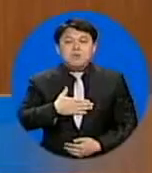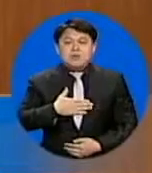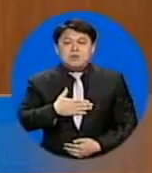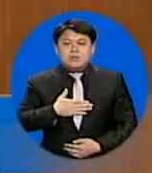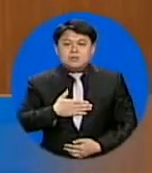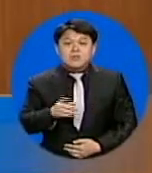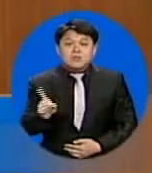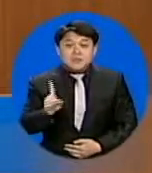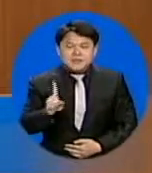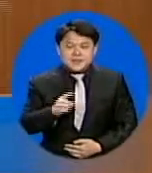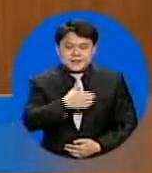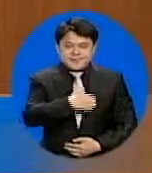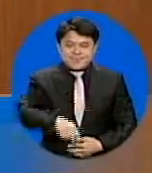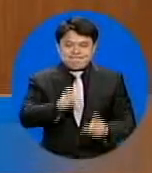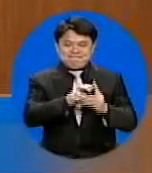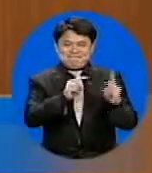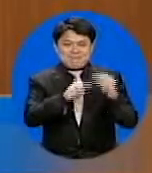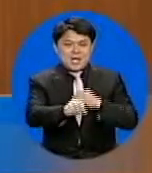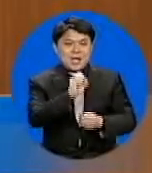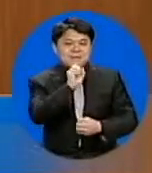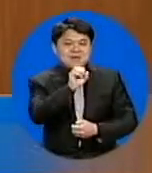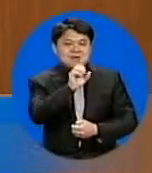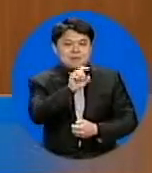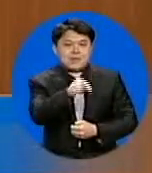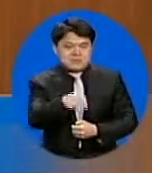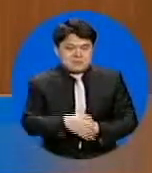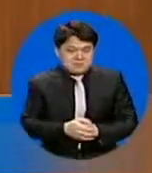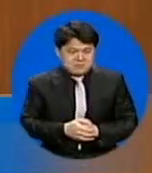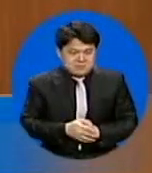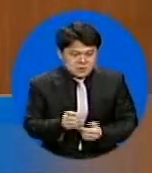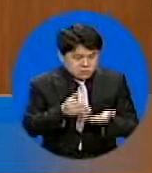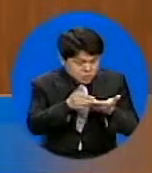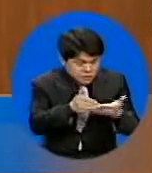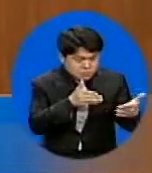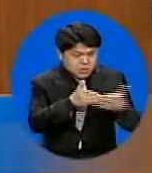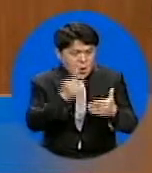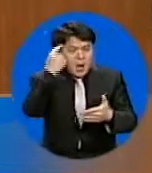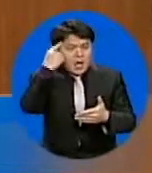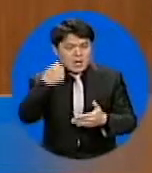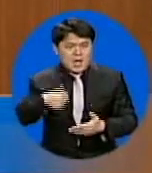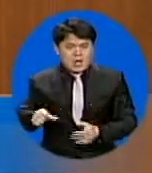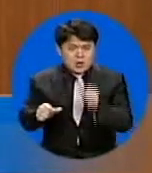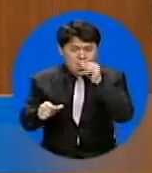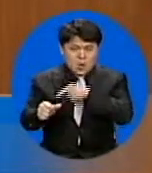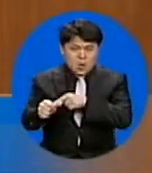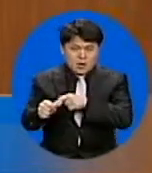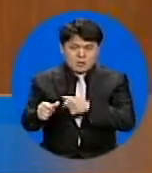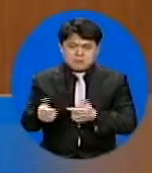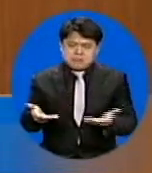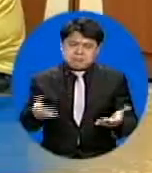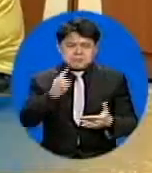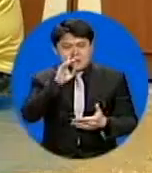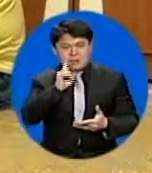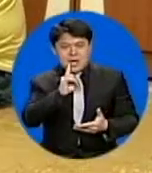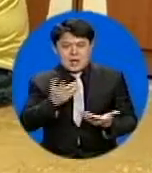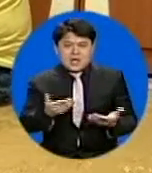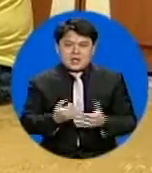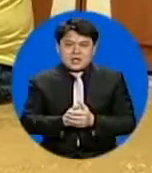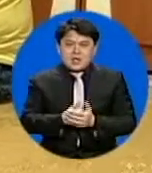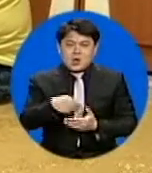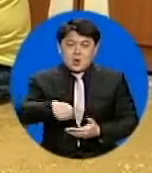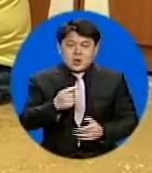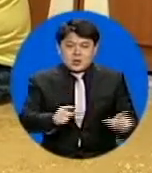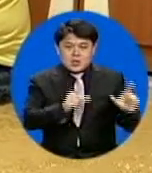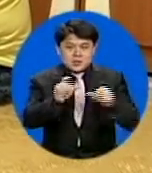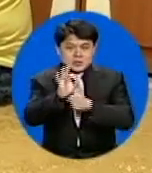그러더라고요. 그래서 그때 동사무소에 가서 얘기를 해서 했었어요. 그랬더니 안 된 내 아들이 있어서 그래서 그냥 안 된다고 그래서. 홀로